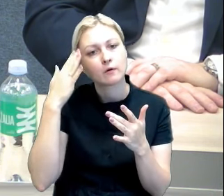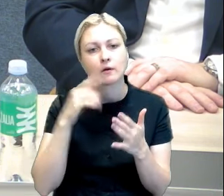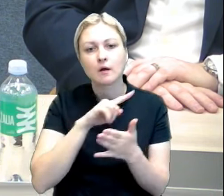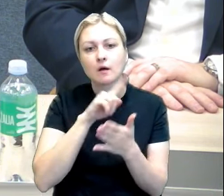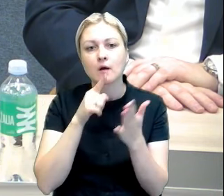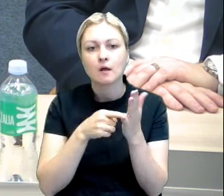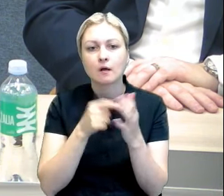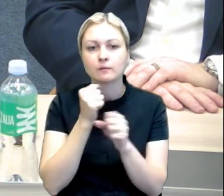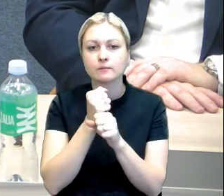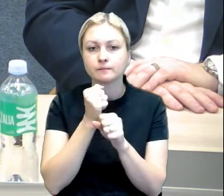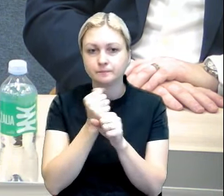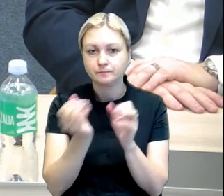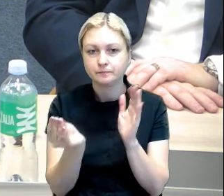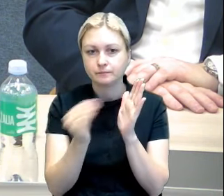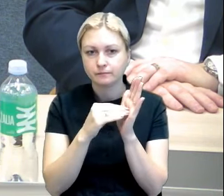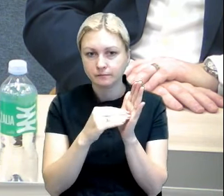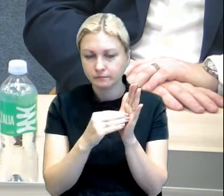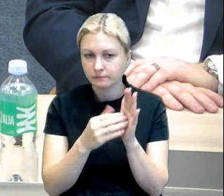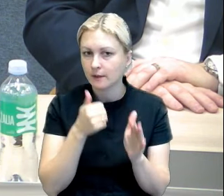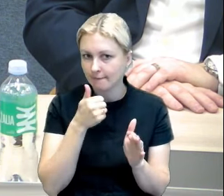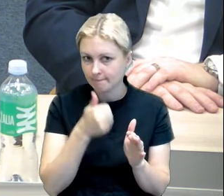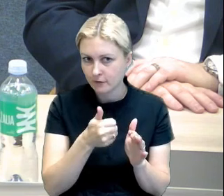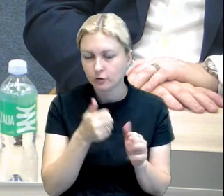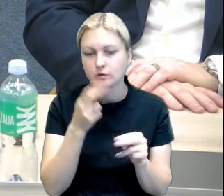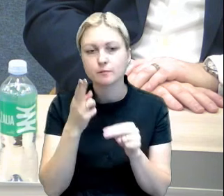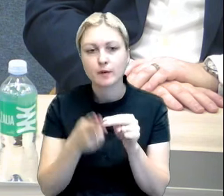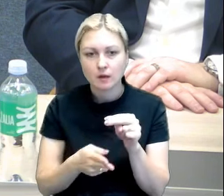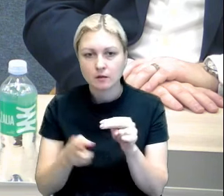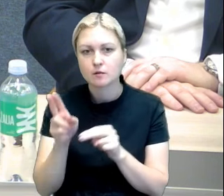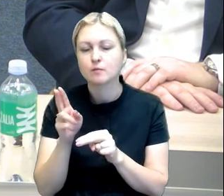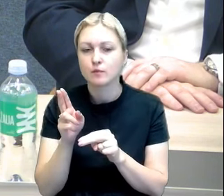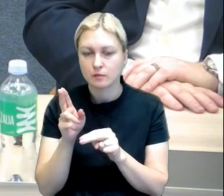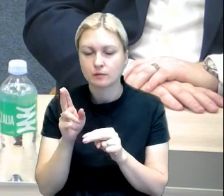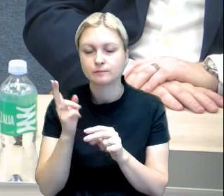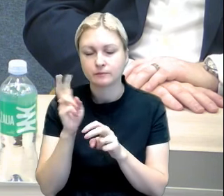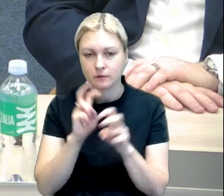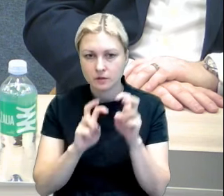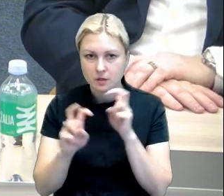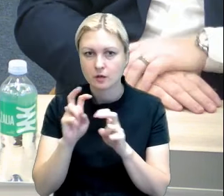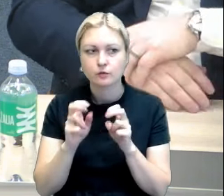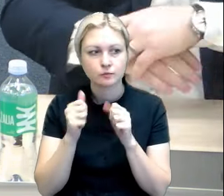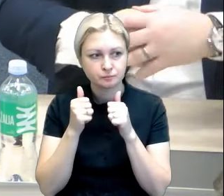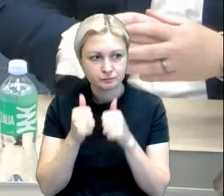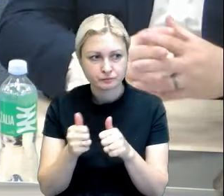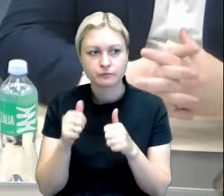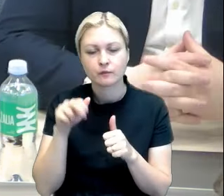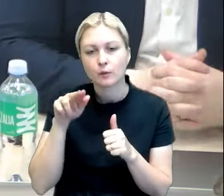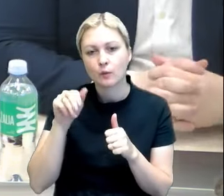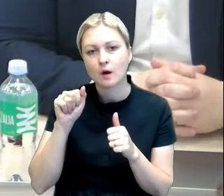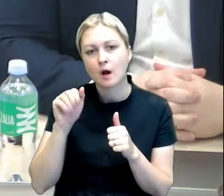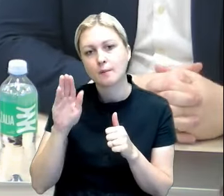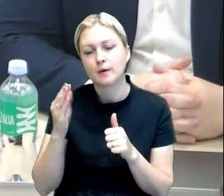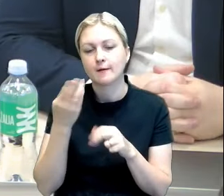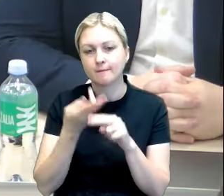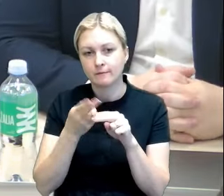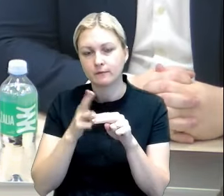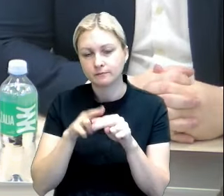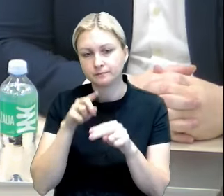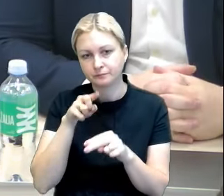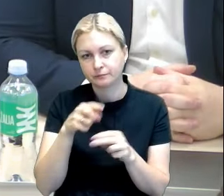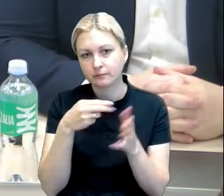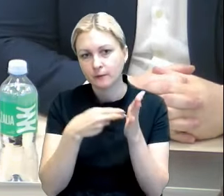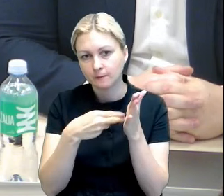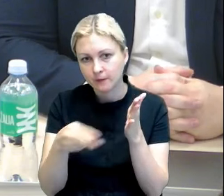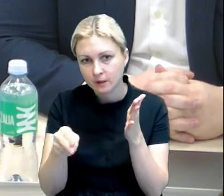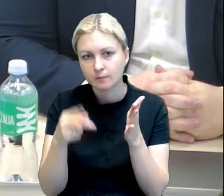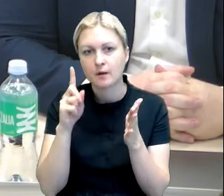ieškoma sprendinių a pirties arba šitos uab įstaigos atžvilgiu bet manytumėm kad jis turėtų